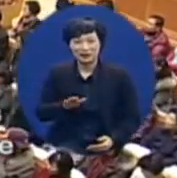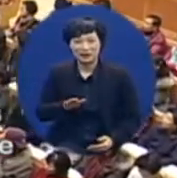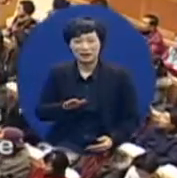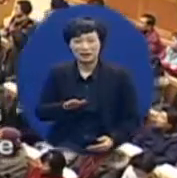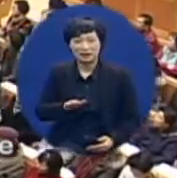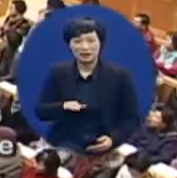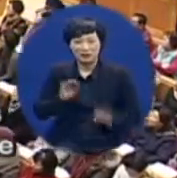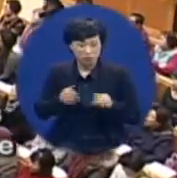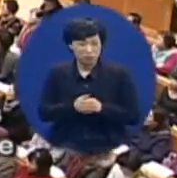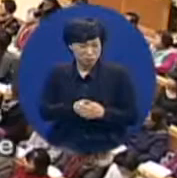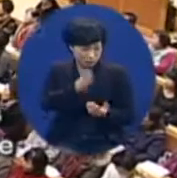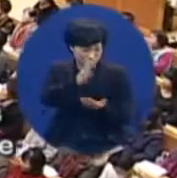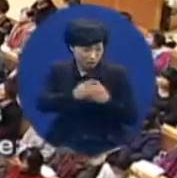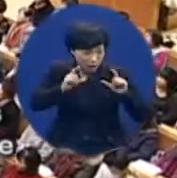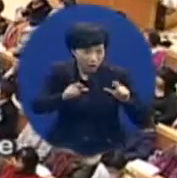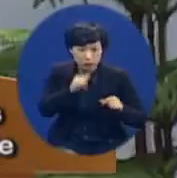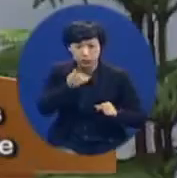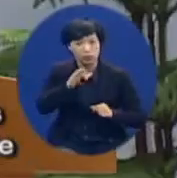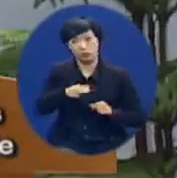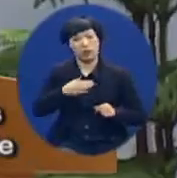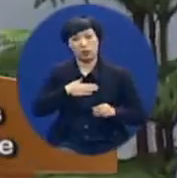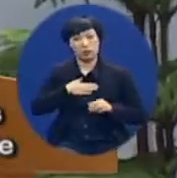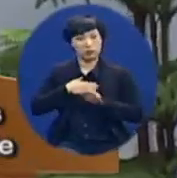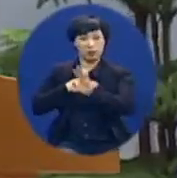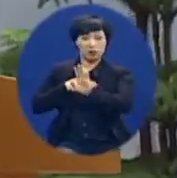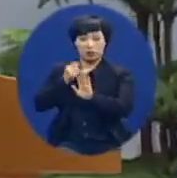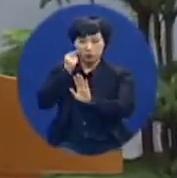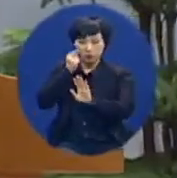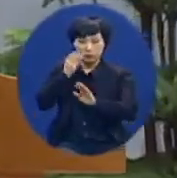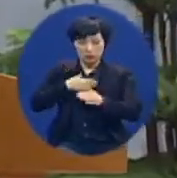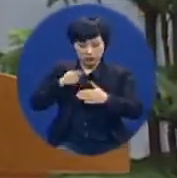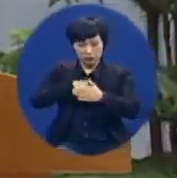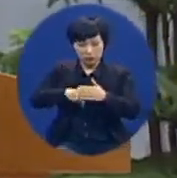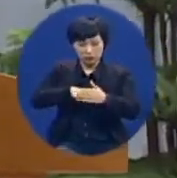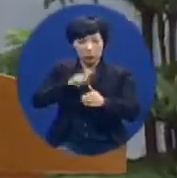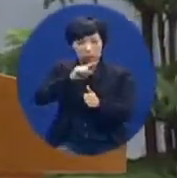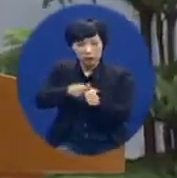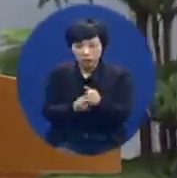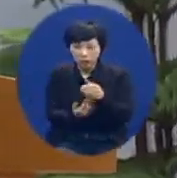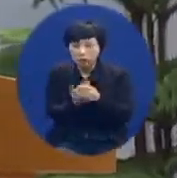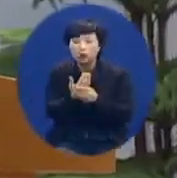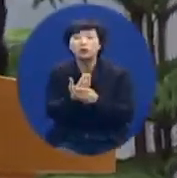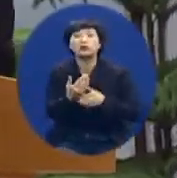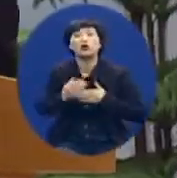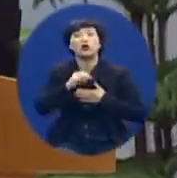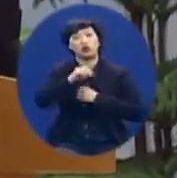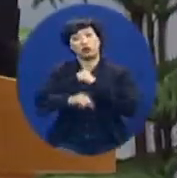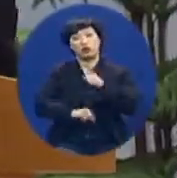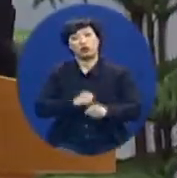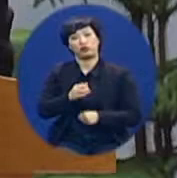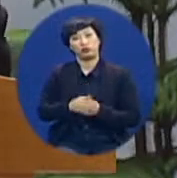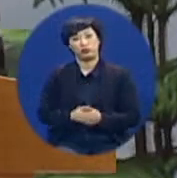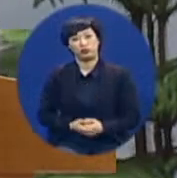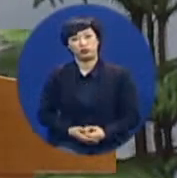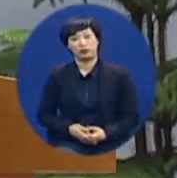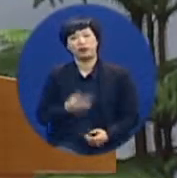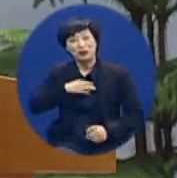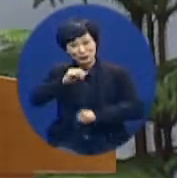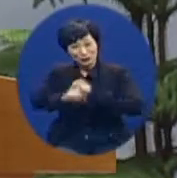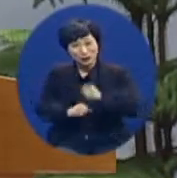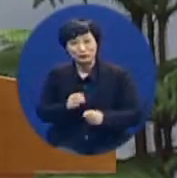하지 말라고도 내 안에서 터져 나올 수밖에 없는 자유의 자유 아멘